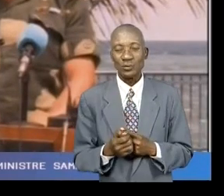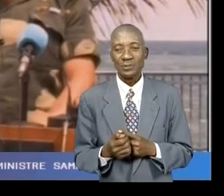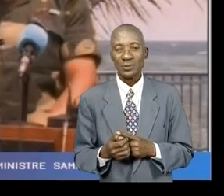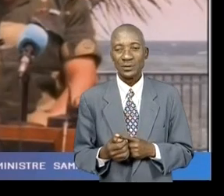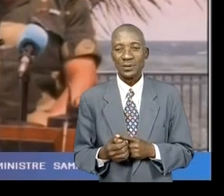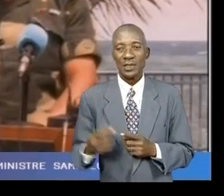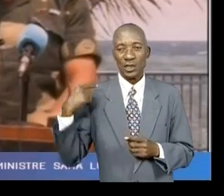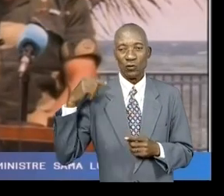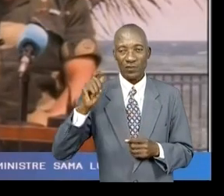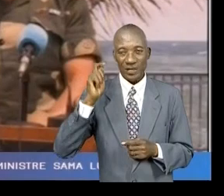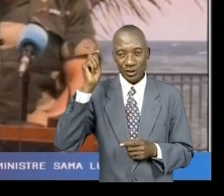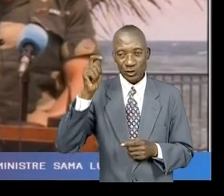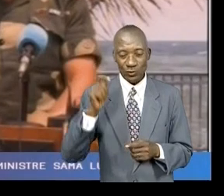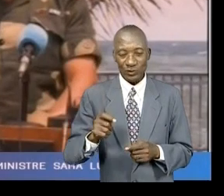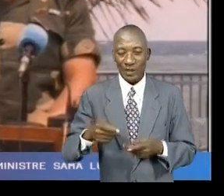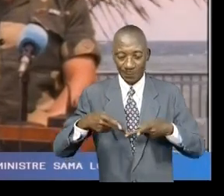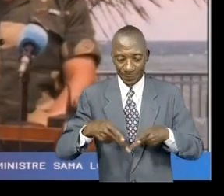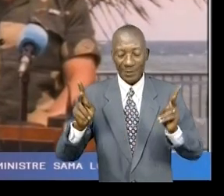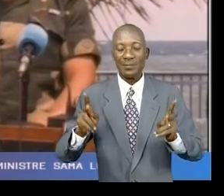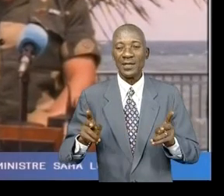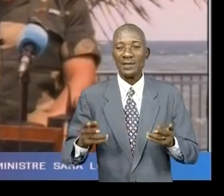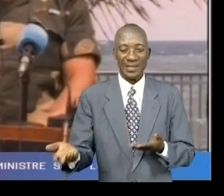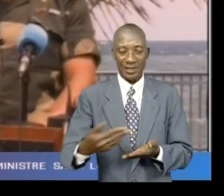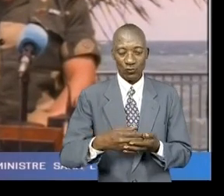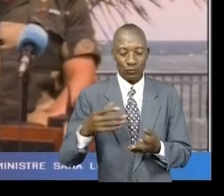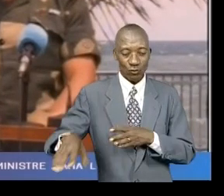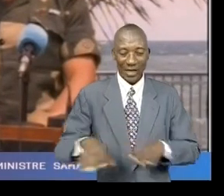j'autorise également la reprise des activités administratives,